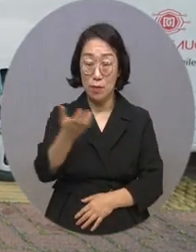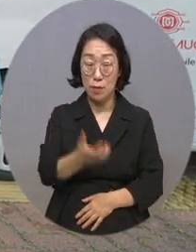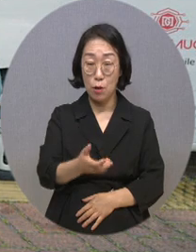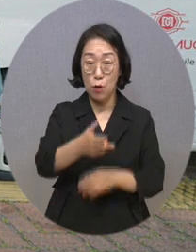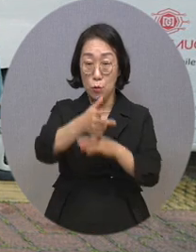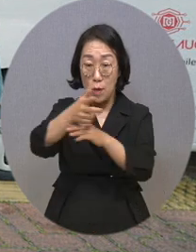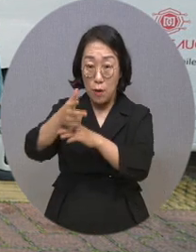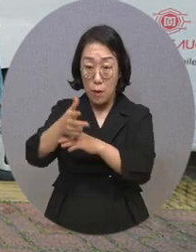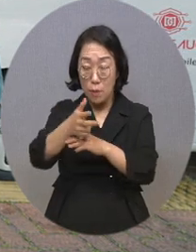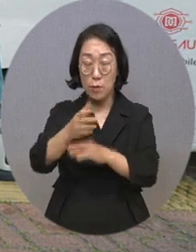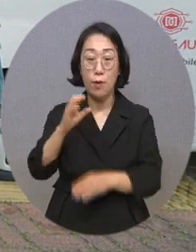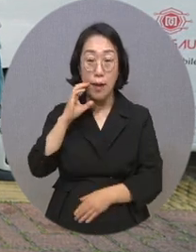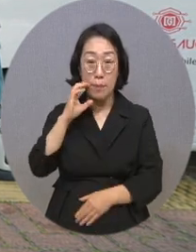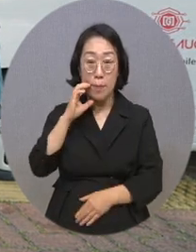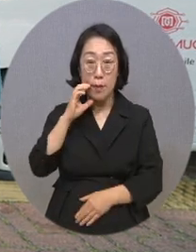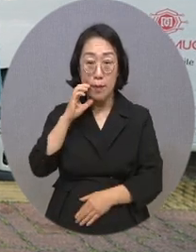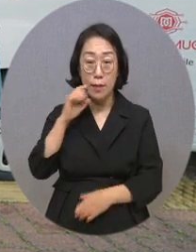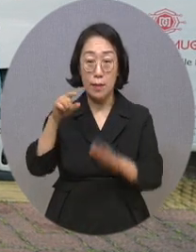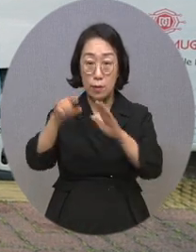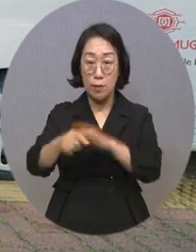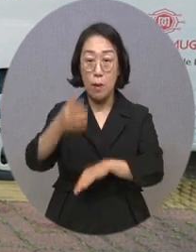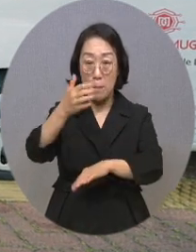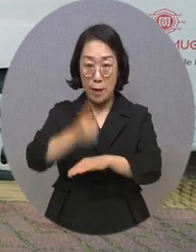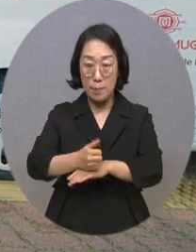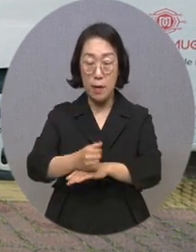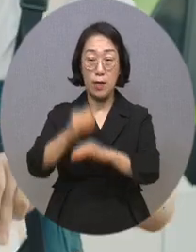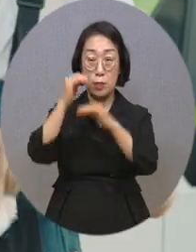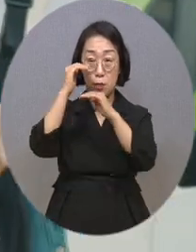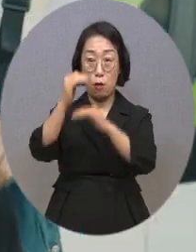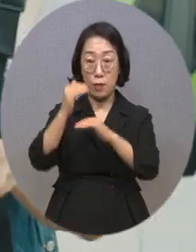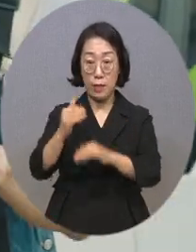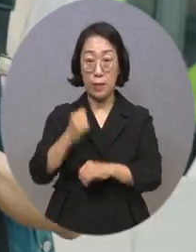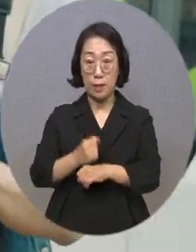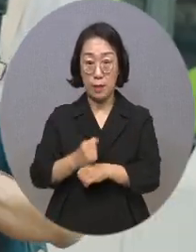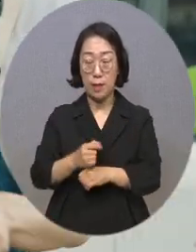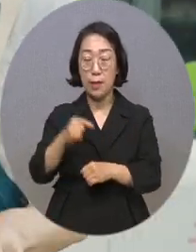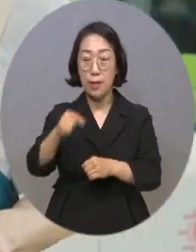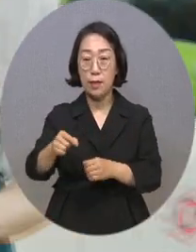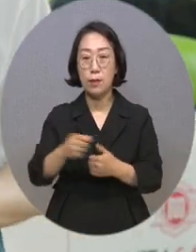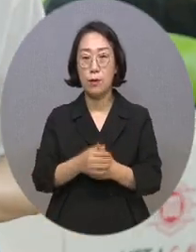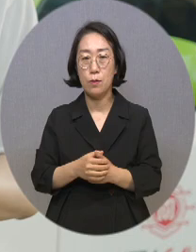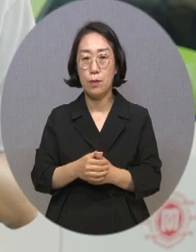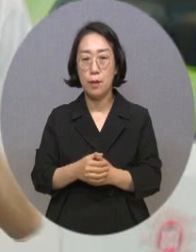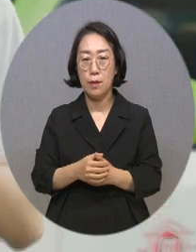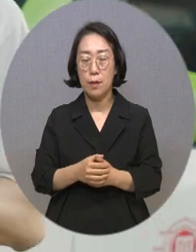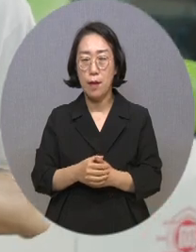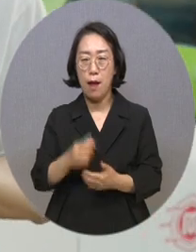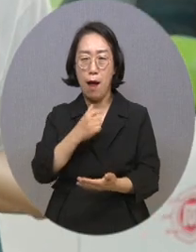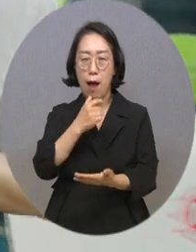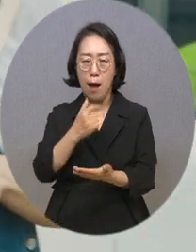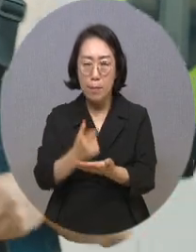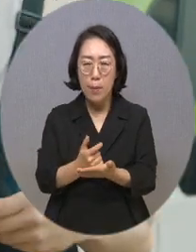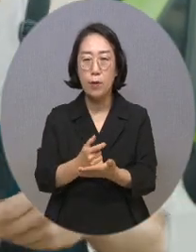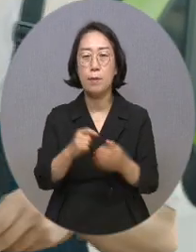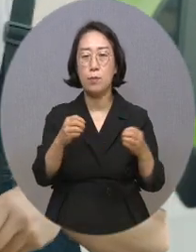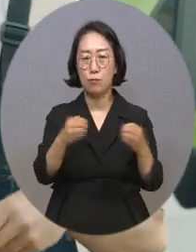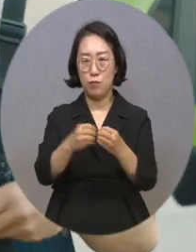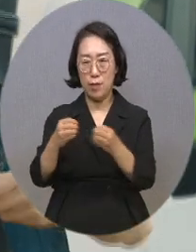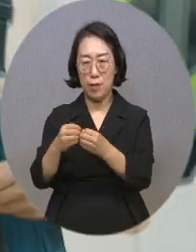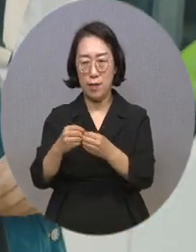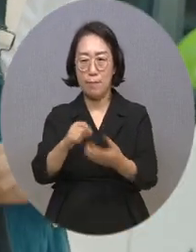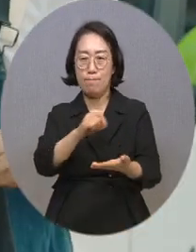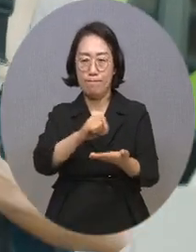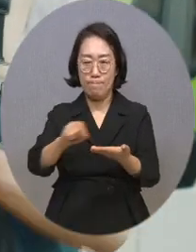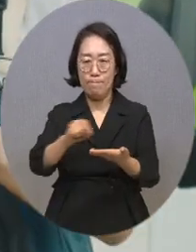촬영하다가 카페에 들러서 마지막에 네. 제가 한번 정리를 할 텐데 네. 그 전까지 이 노트에 아주 감명 깊은 내용의 글귀를